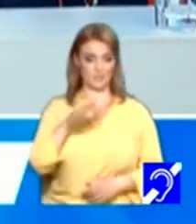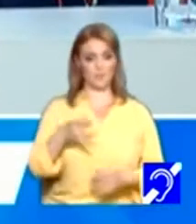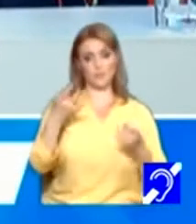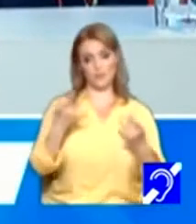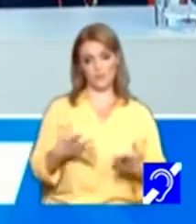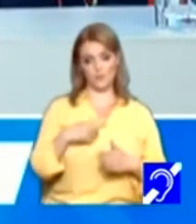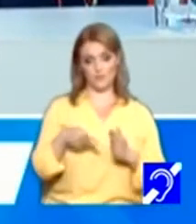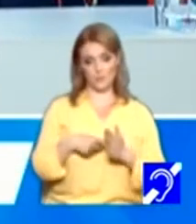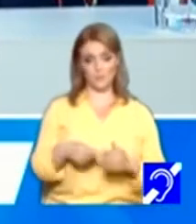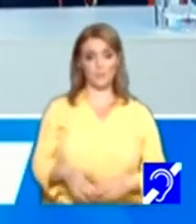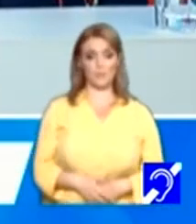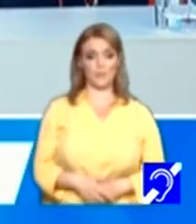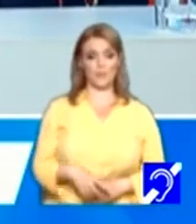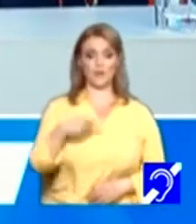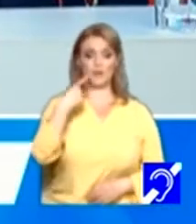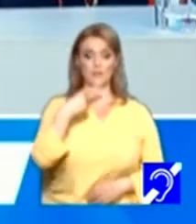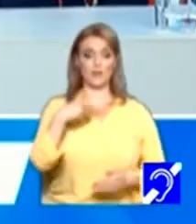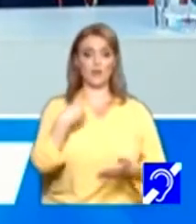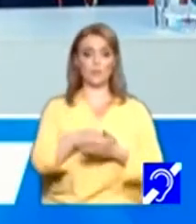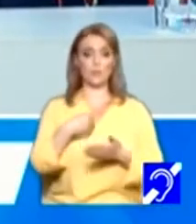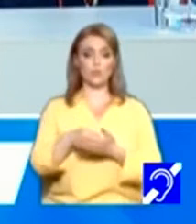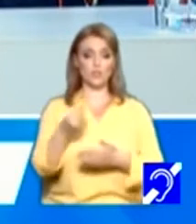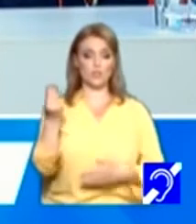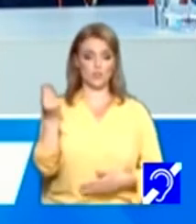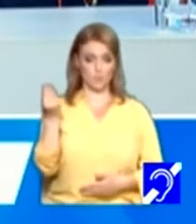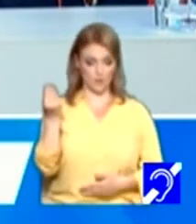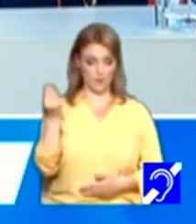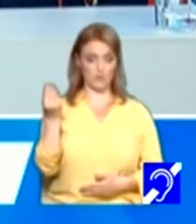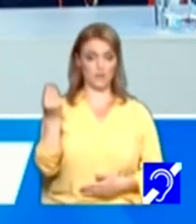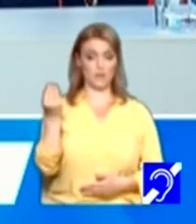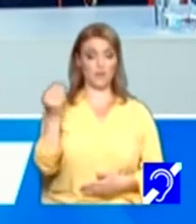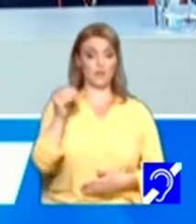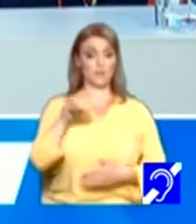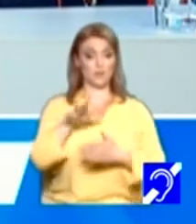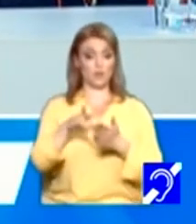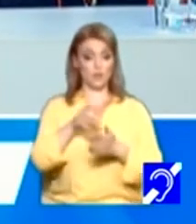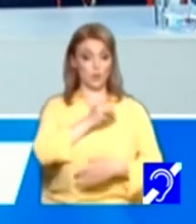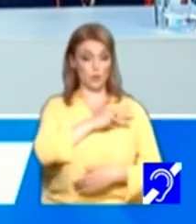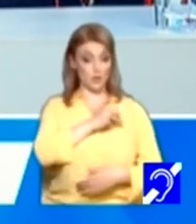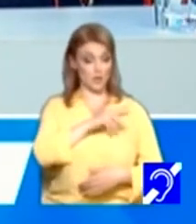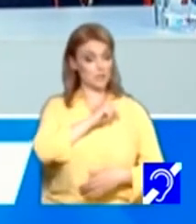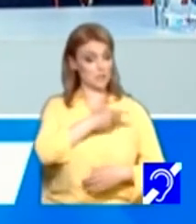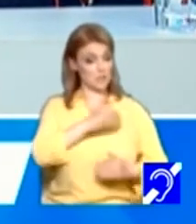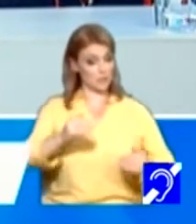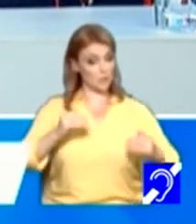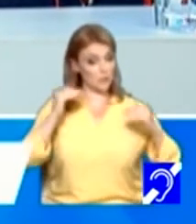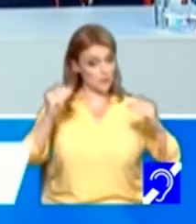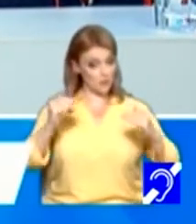întrebare. Dumneavoastră vorbiți că bugetul Orheiului a crescut de la 14 milioane din 2015 până la 54 de milioane de lei acum,